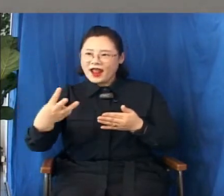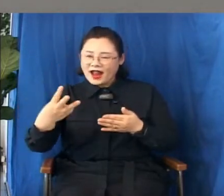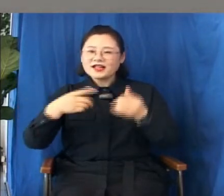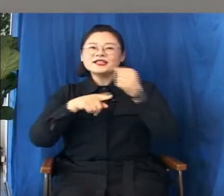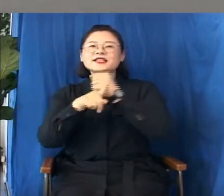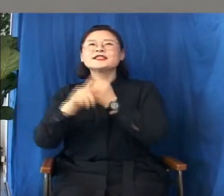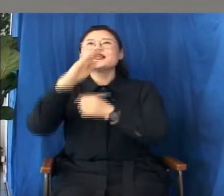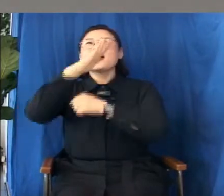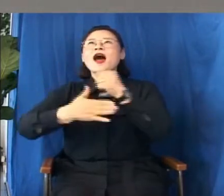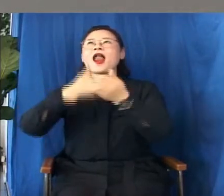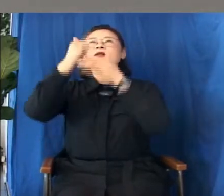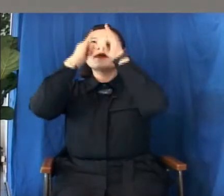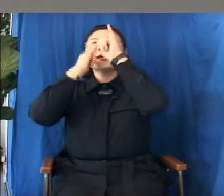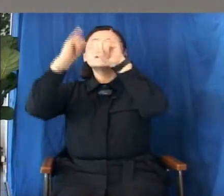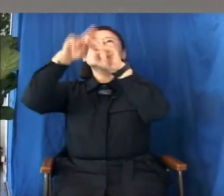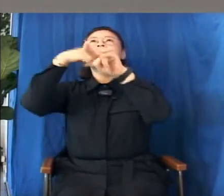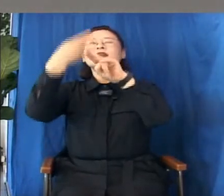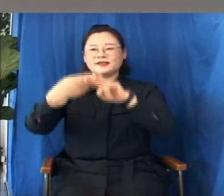상급.